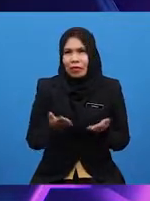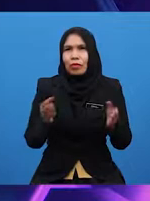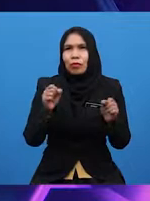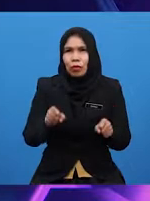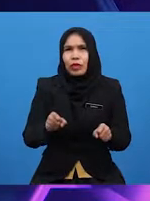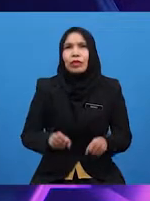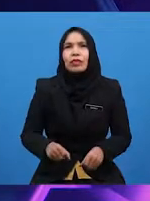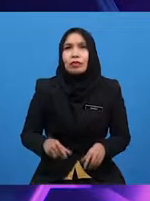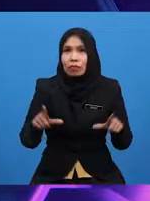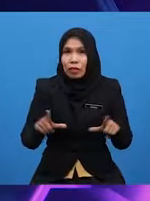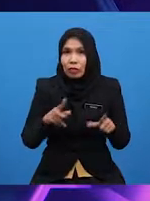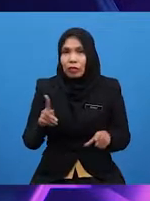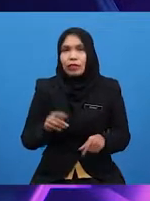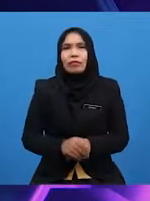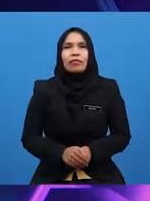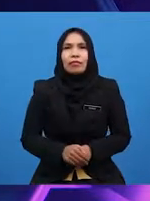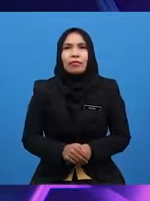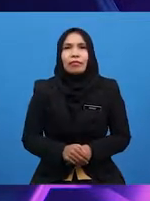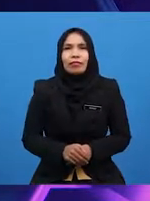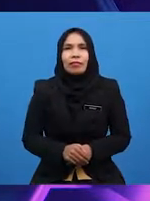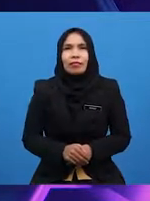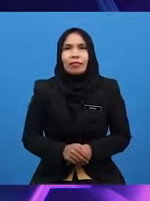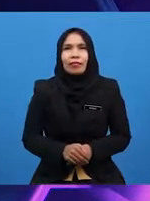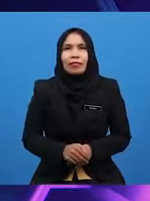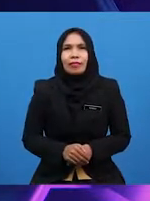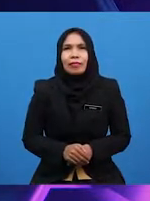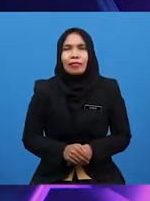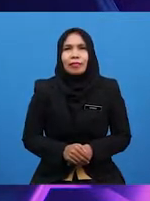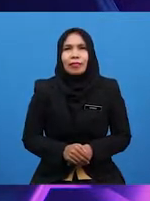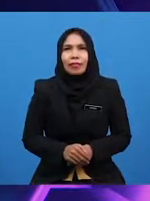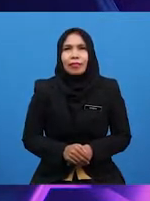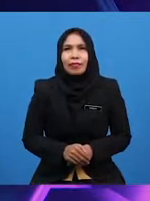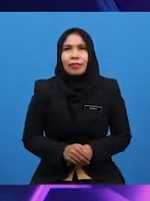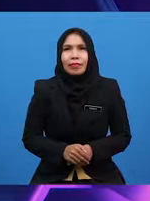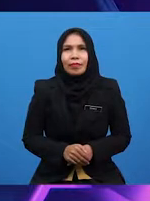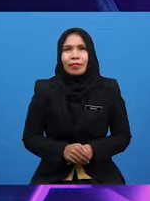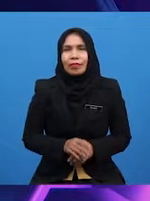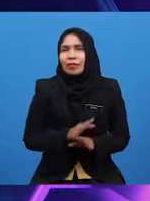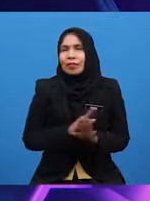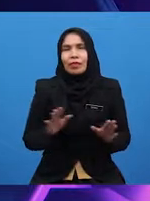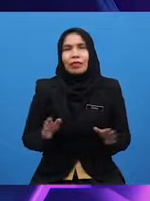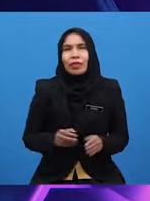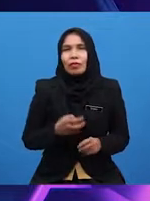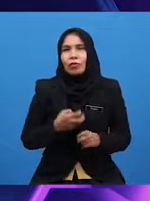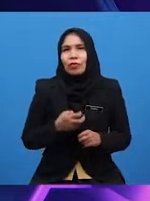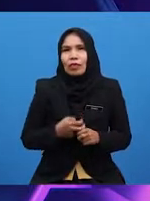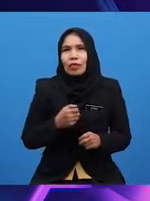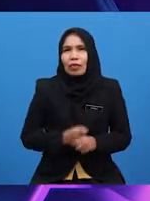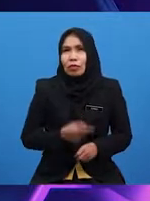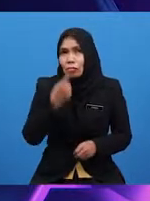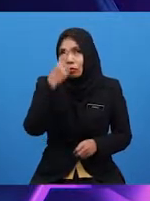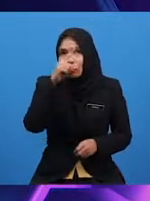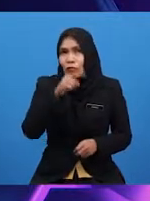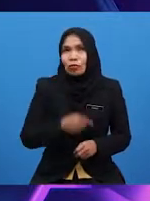melakukannya. Mungkin selepas ini sebagai hobi dan akhirnya dapat menjana pendapatan. Tidak sukar untuk